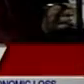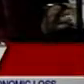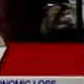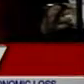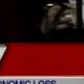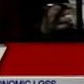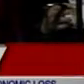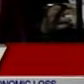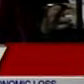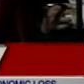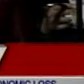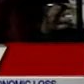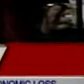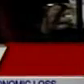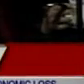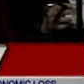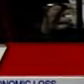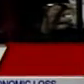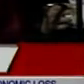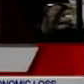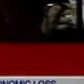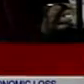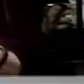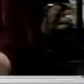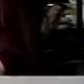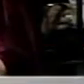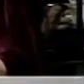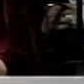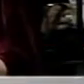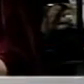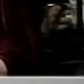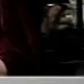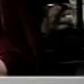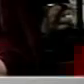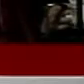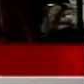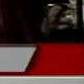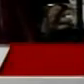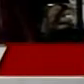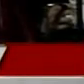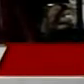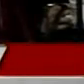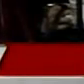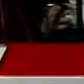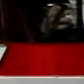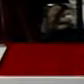lang sanang susugin yung mga issue na ni-raise ni Senator, kagalang-galang Senator Lacson.